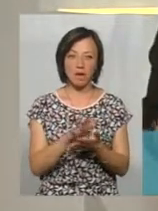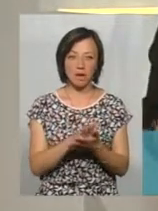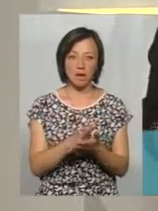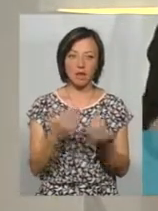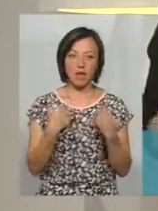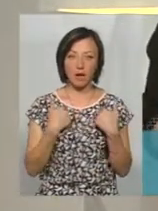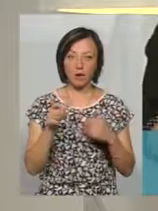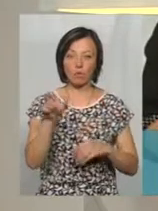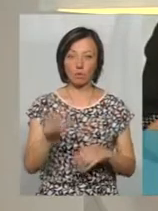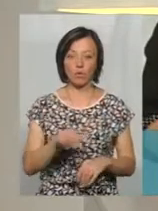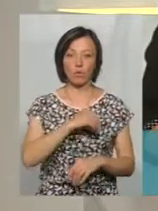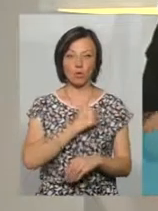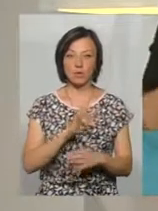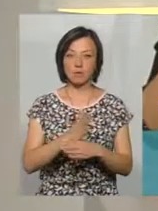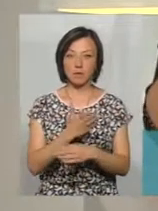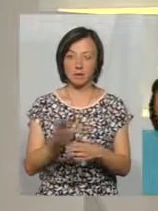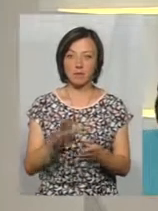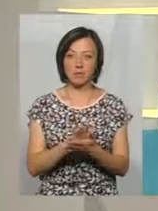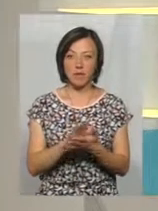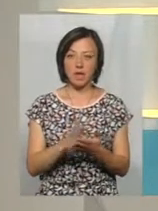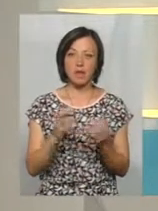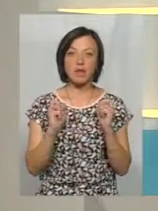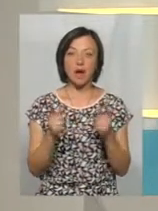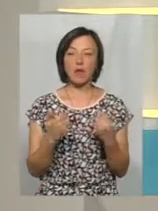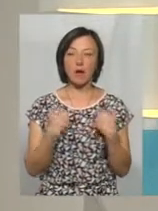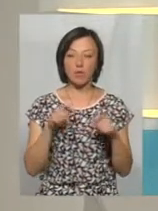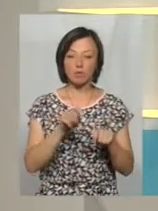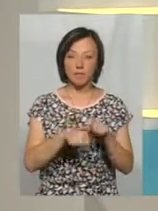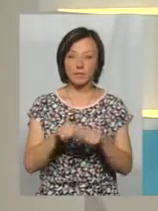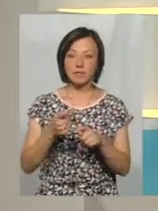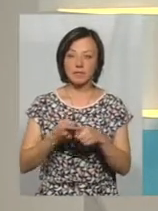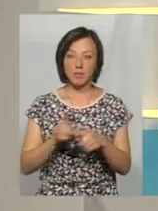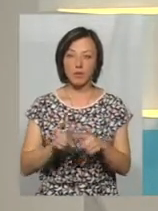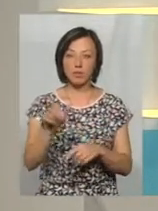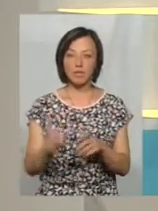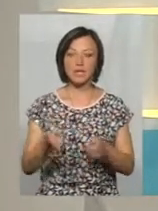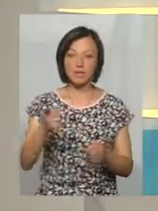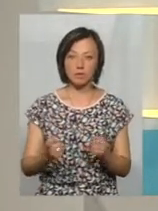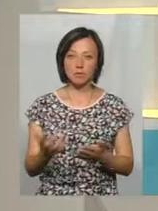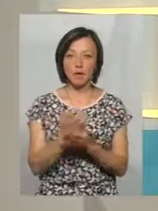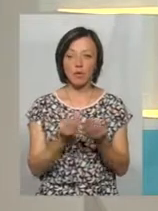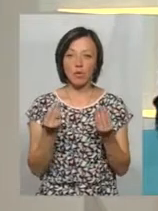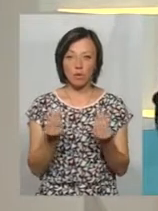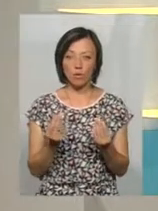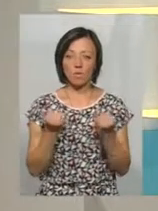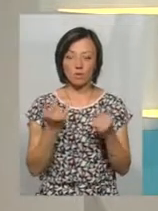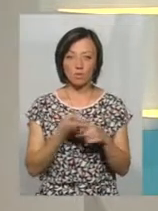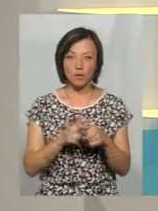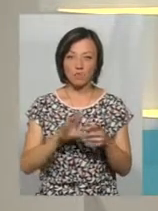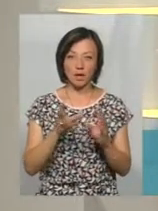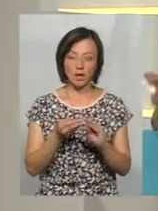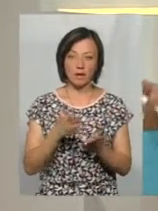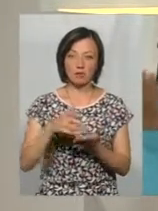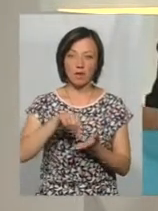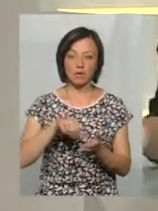Я, як людина, яка хоче сортувати сміття, як можу перевірити, що ця людина дійсно збирає гроші для цього і що вона взагалі є